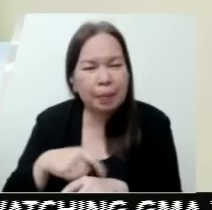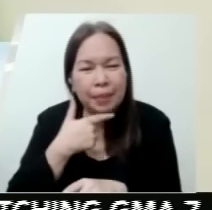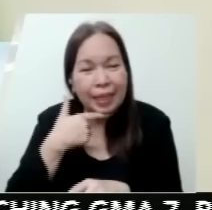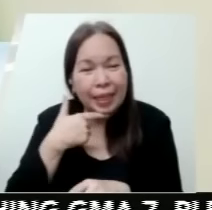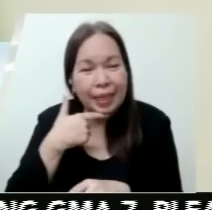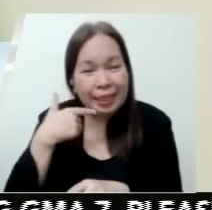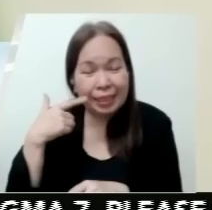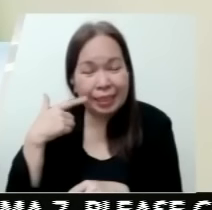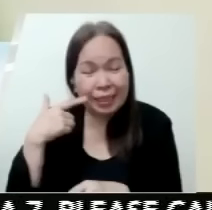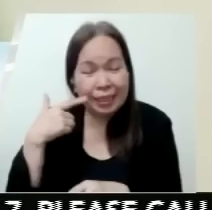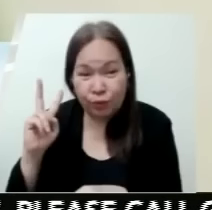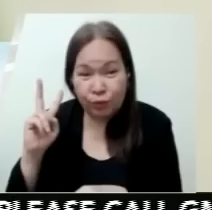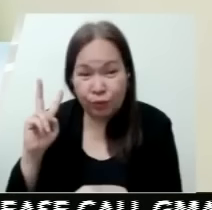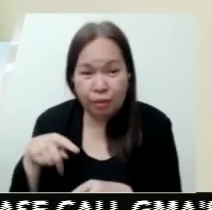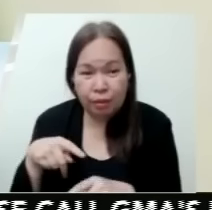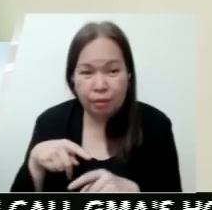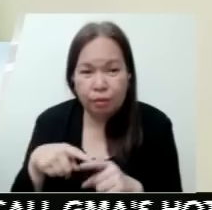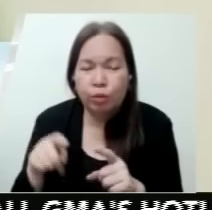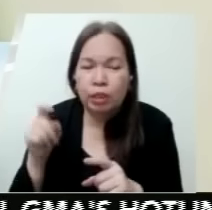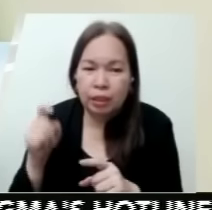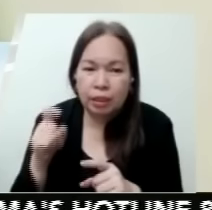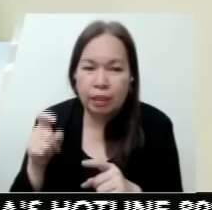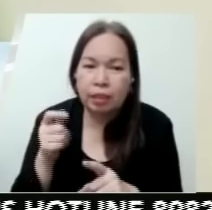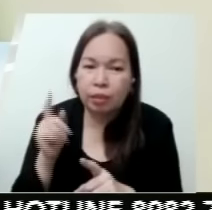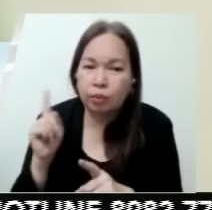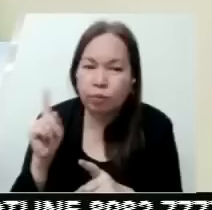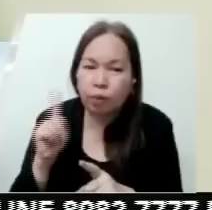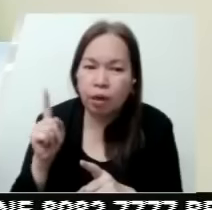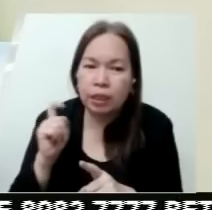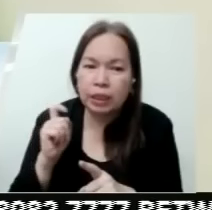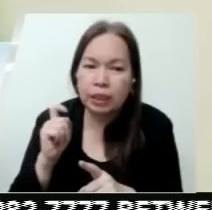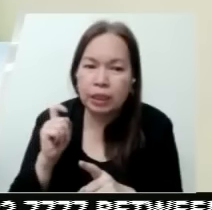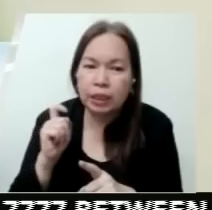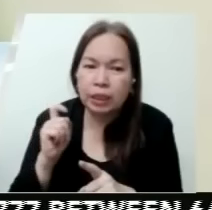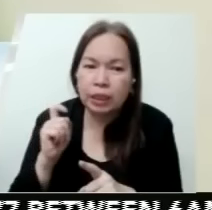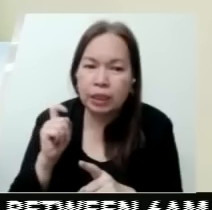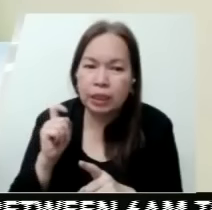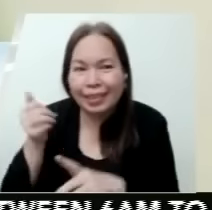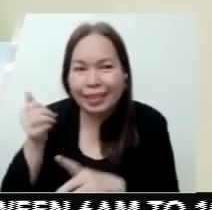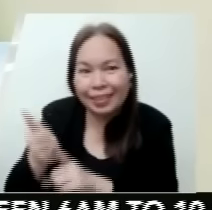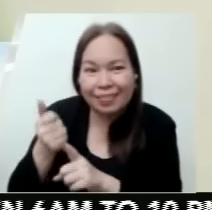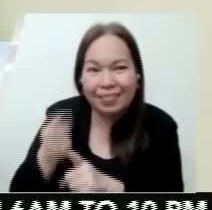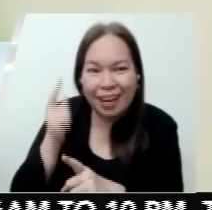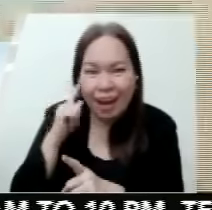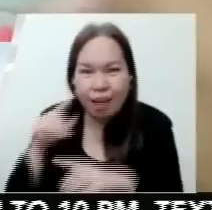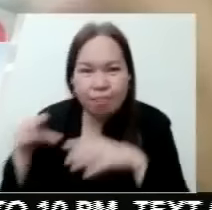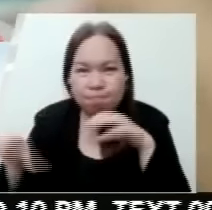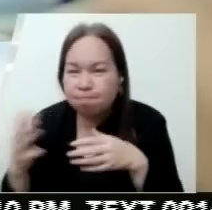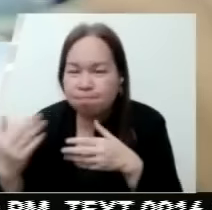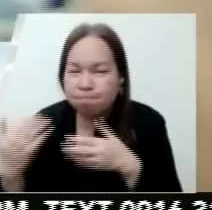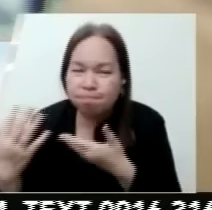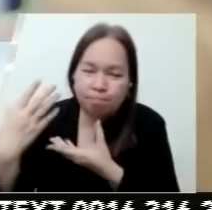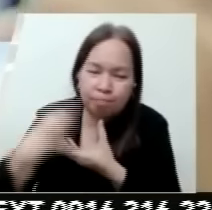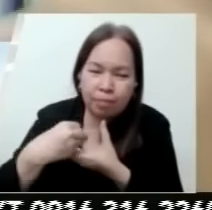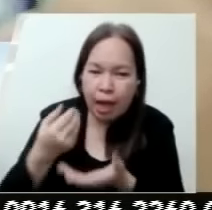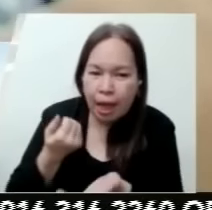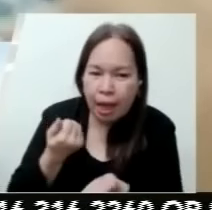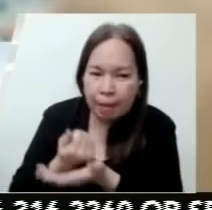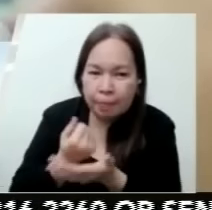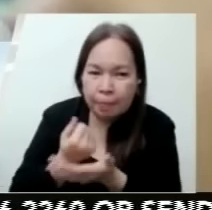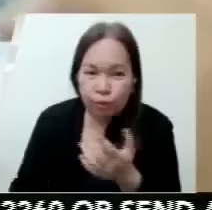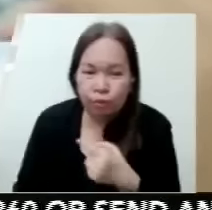niyang magkaroon ng ibang creative at innovative ways of mobilizing resources. Mas malaya na rin daw si